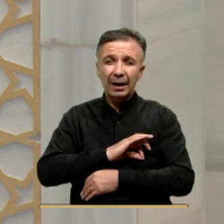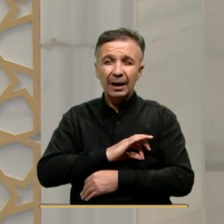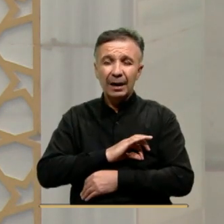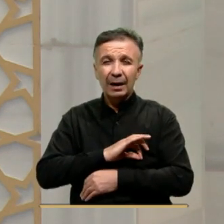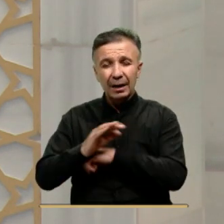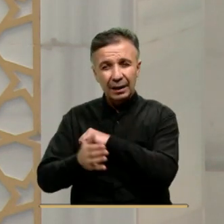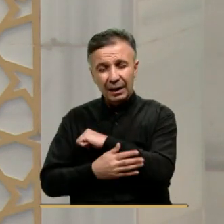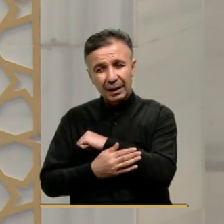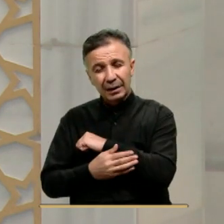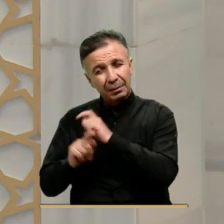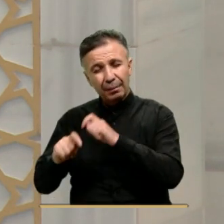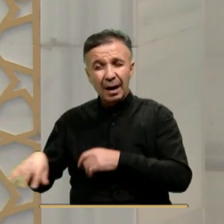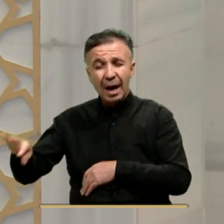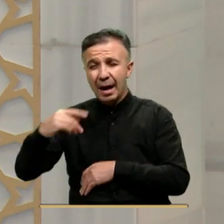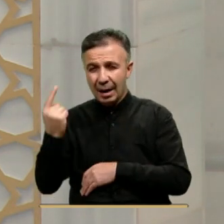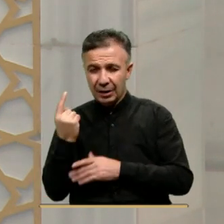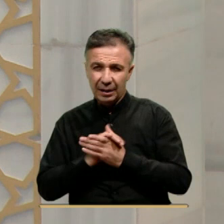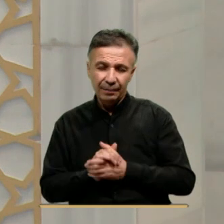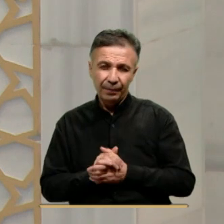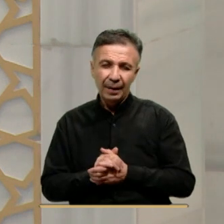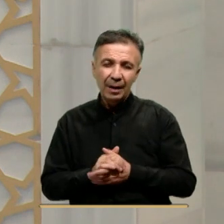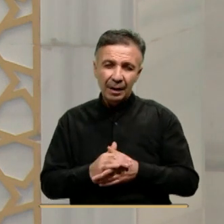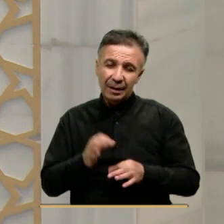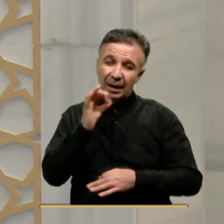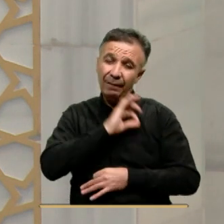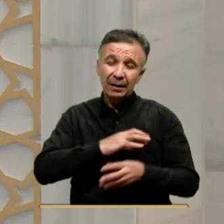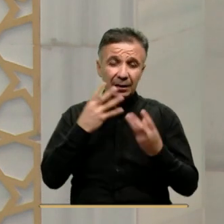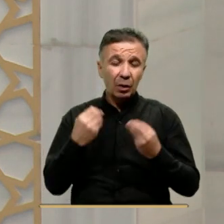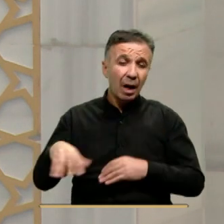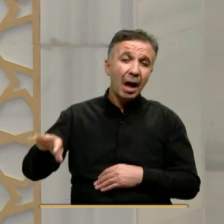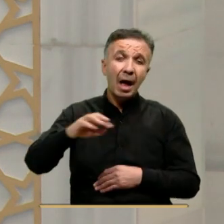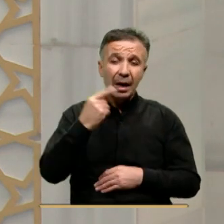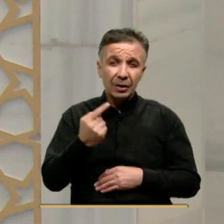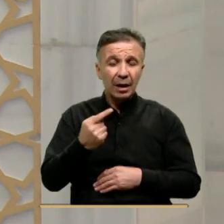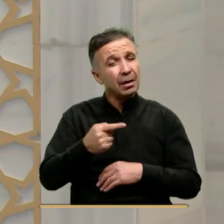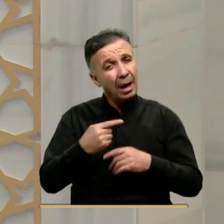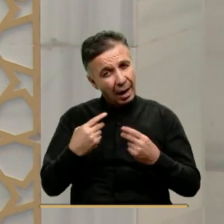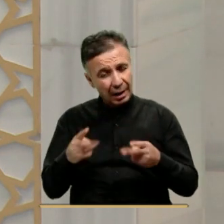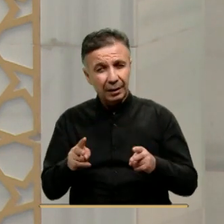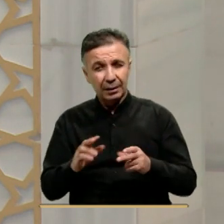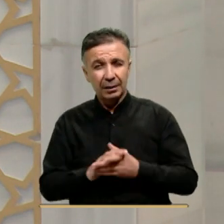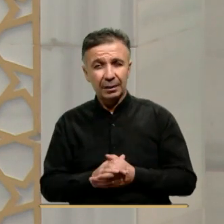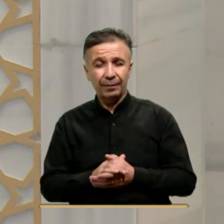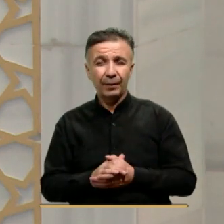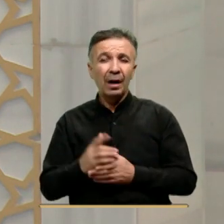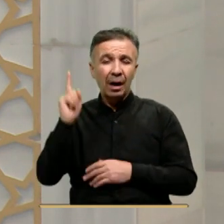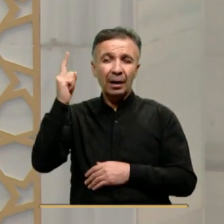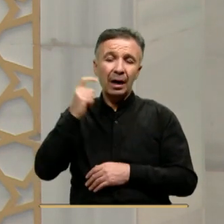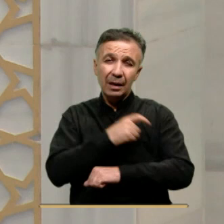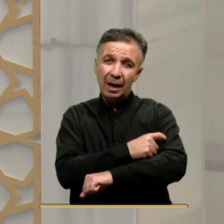sağlayan her şeydir insanın yararına olan her şeydir Dolayısıyla Allah'ın